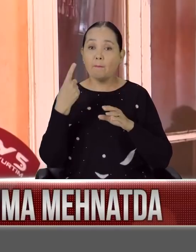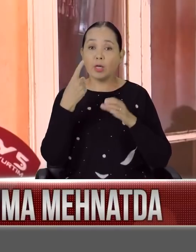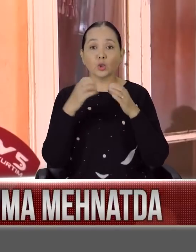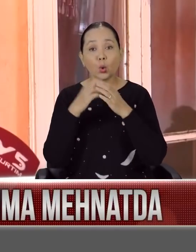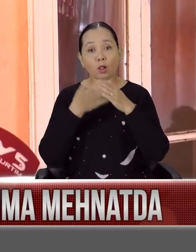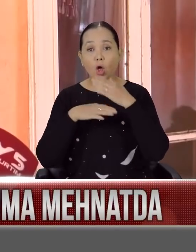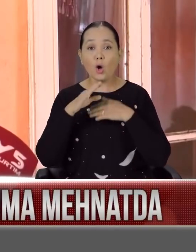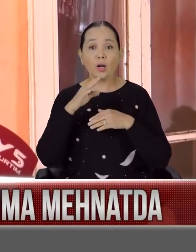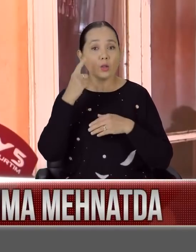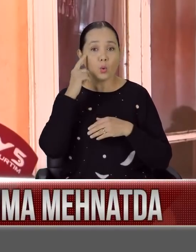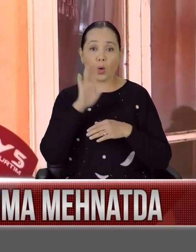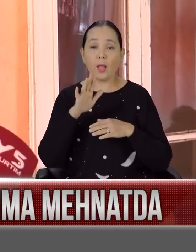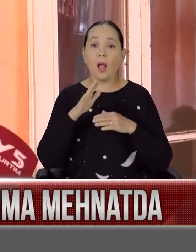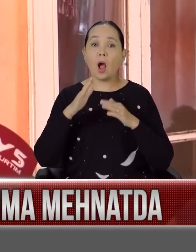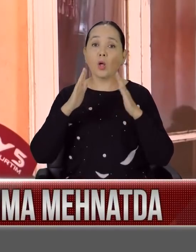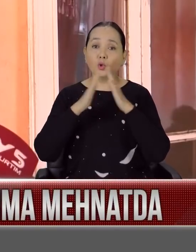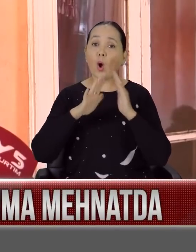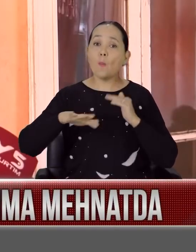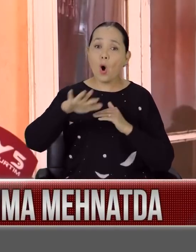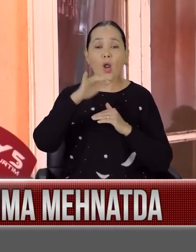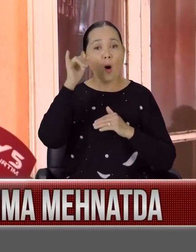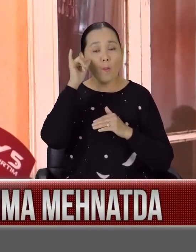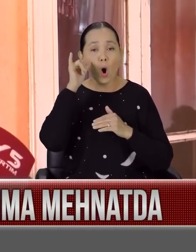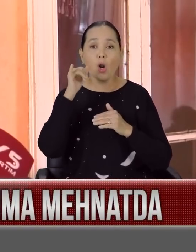guruhman, naqaman demaydi. Tomorqalar, mol